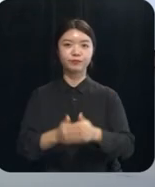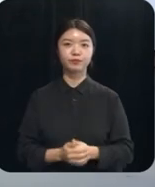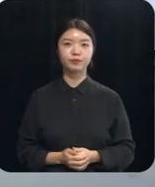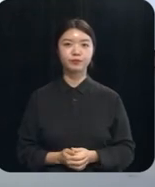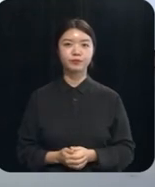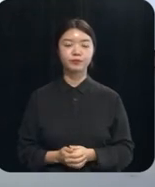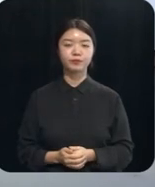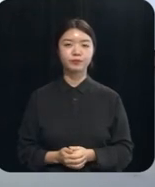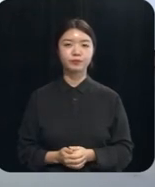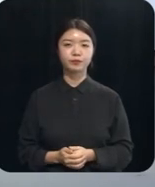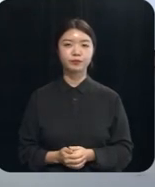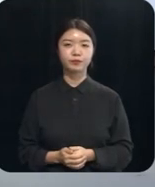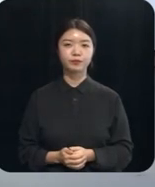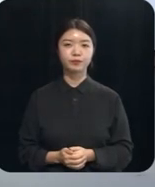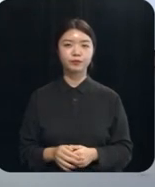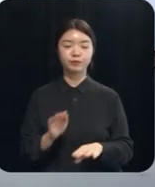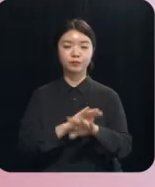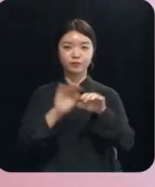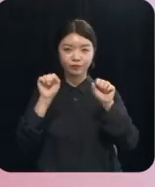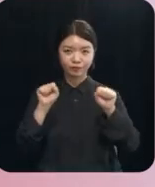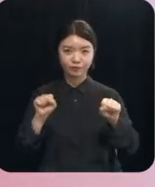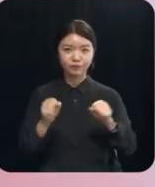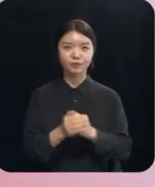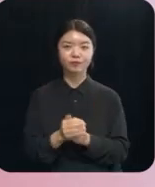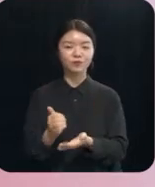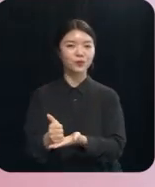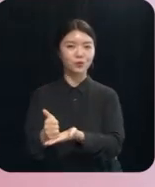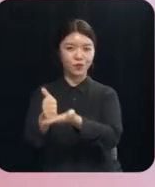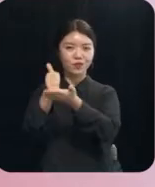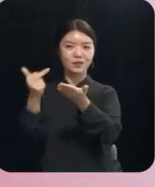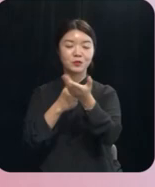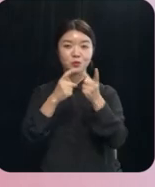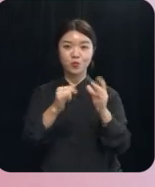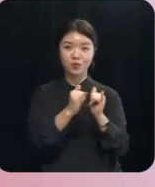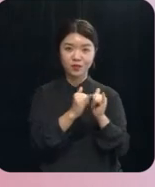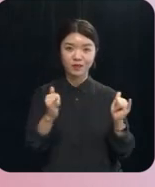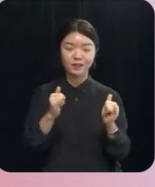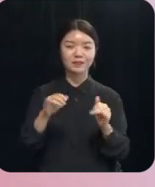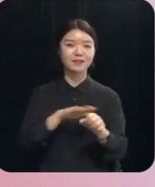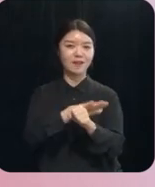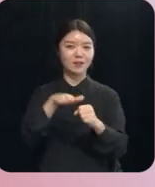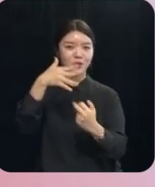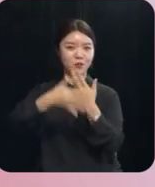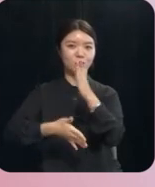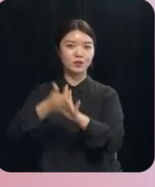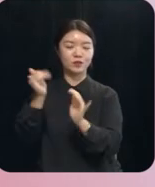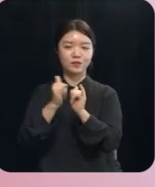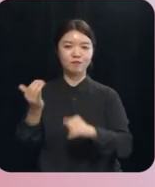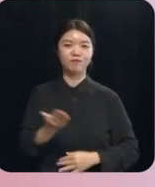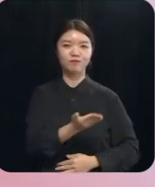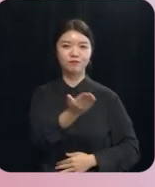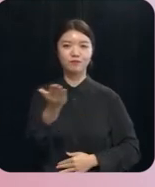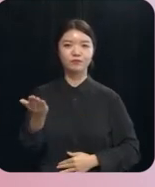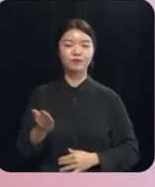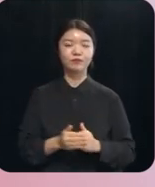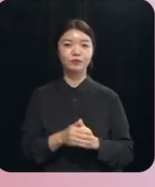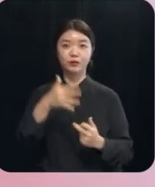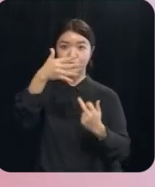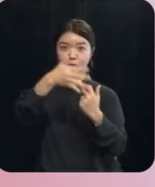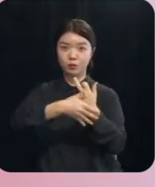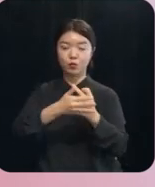해주십시오. 네, 안녕하십니까. 존경하는 제주도민과 사랑하는 서귀포 시민 여러분.